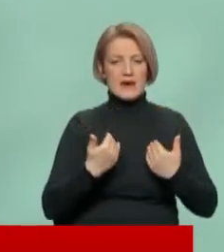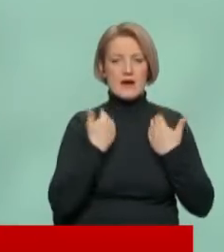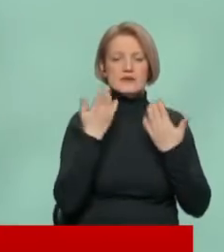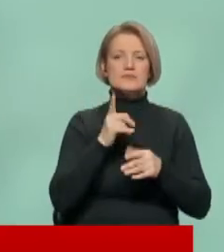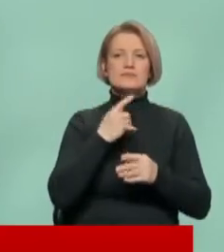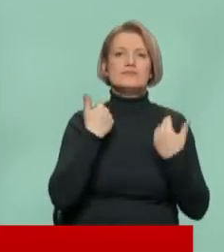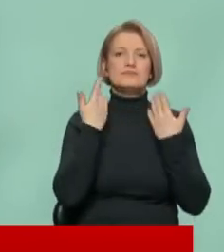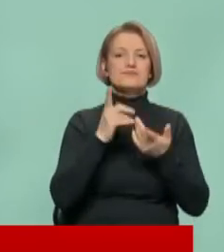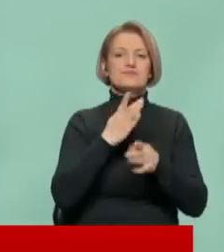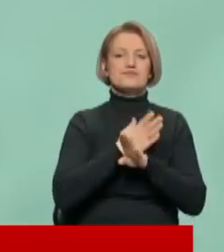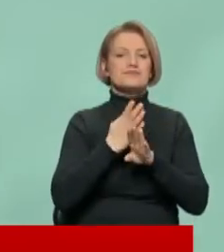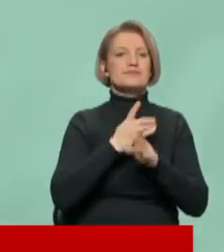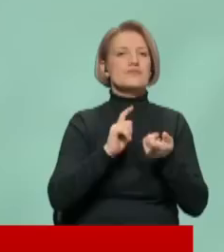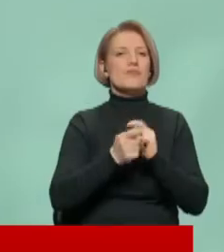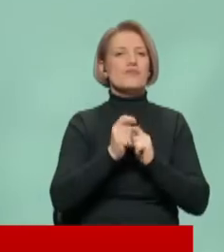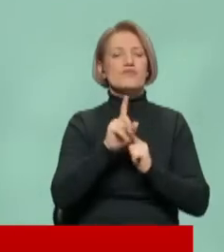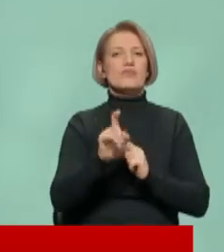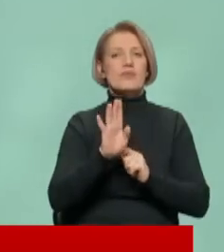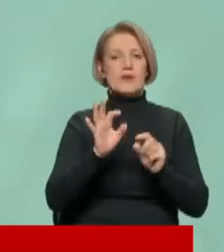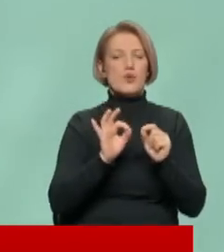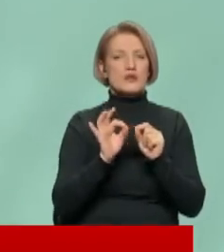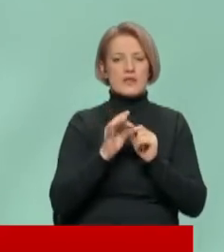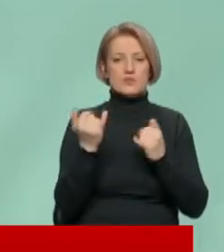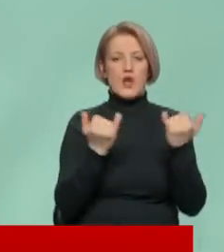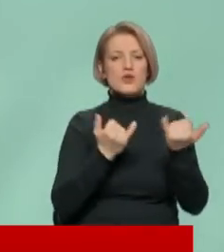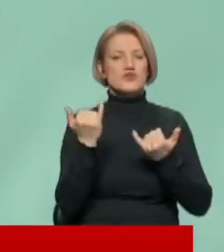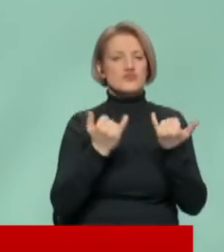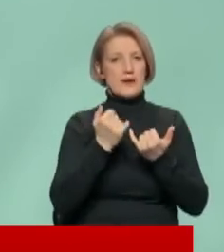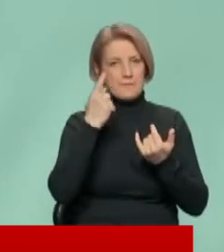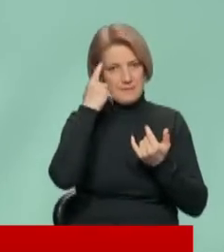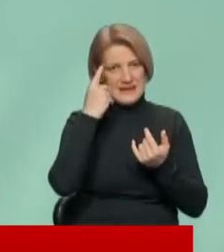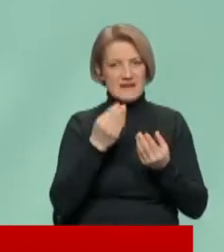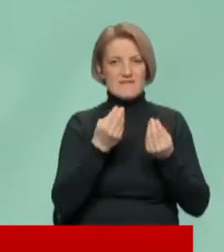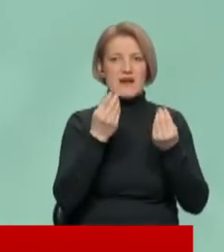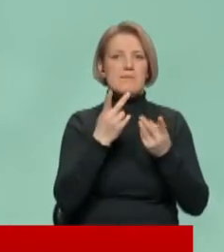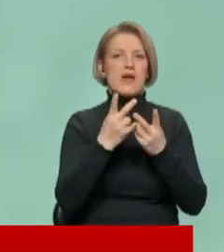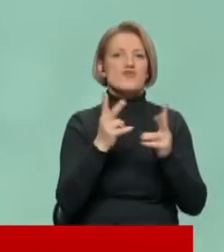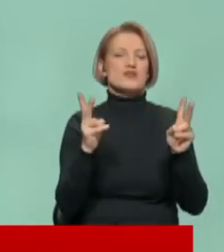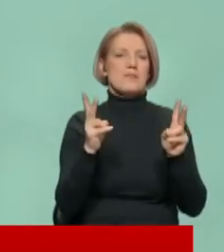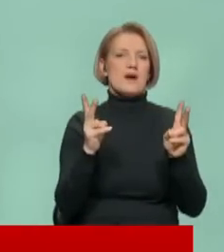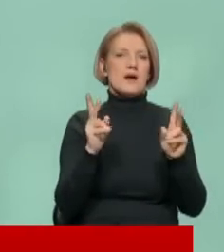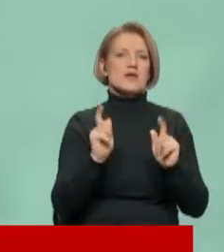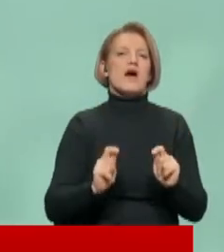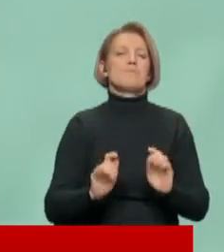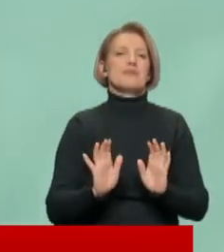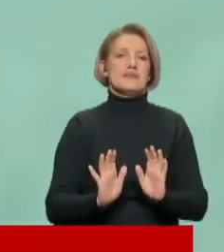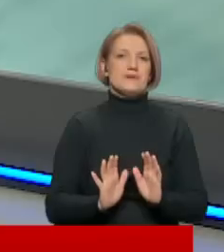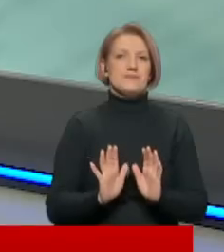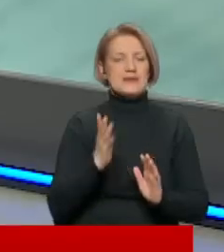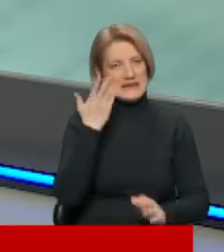sırasında hakimin neden değiştiği sorulmadı Bozdağ'da tartışmaya aydınlatan bir açıklama yapmadı